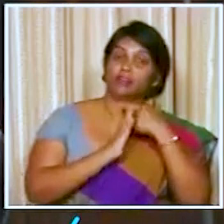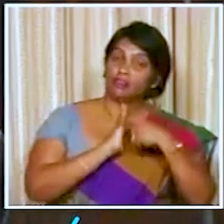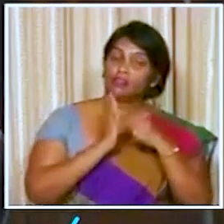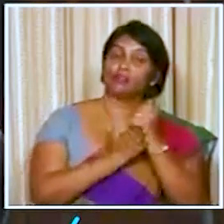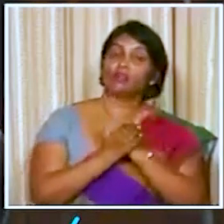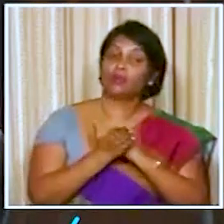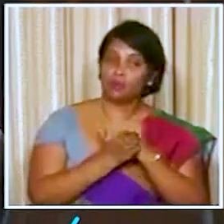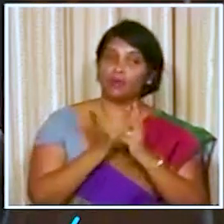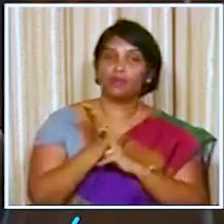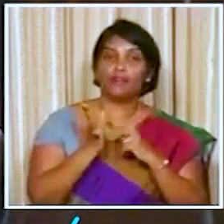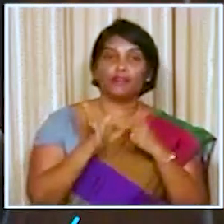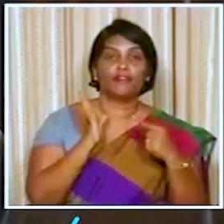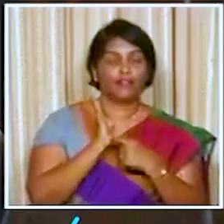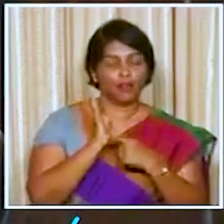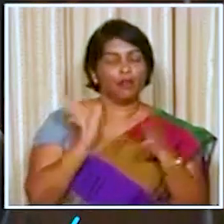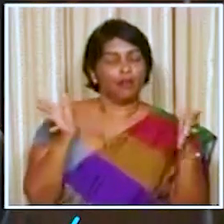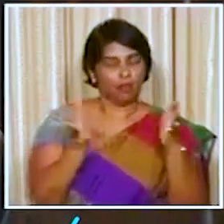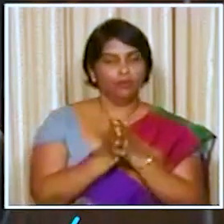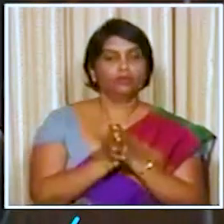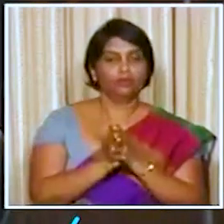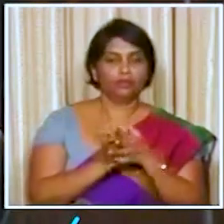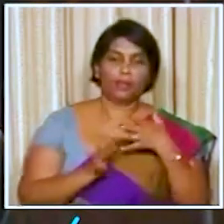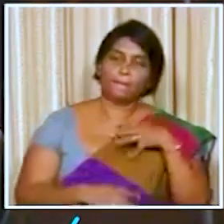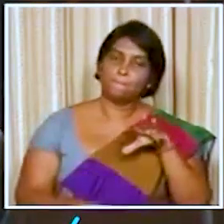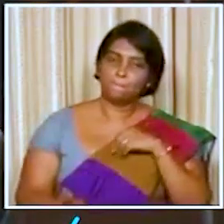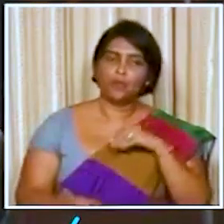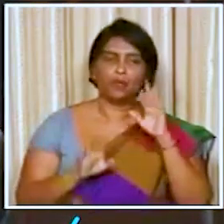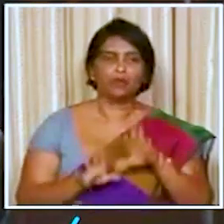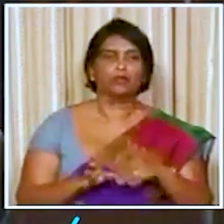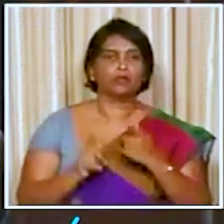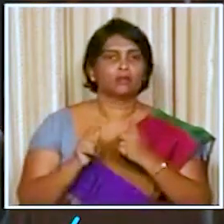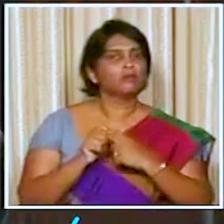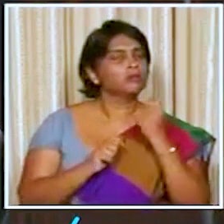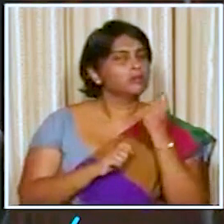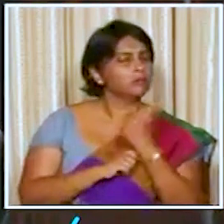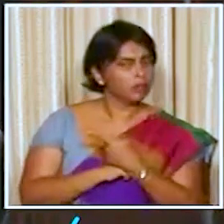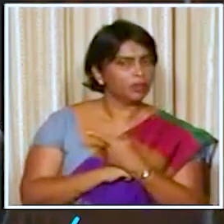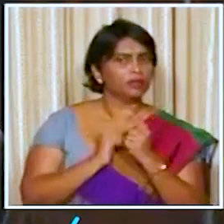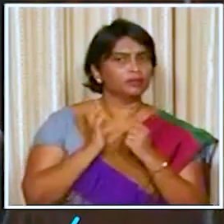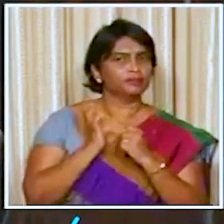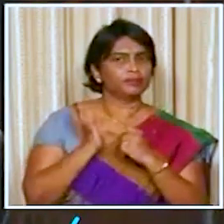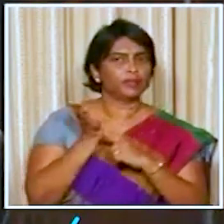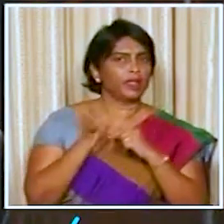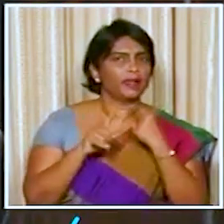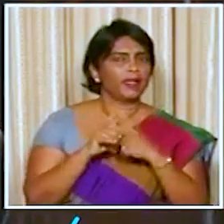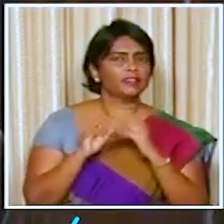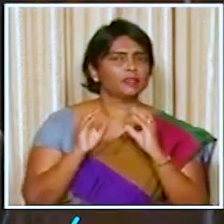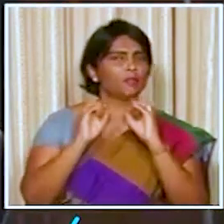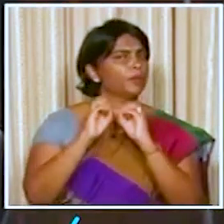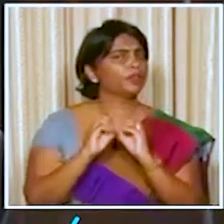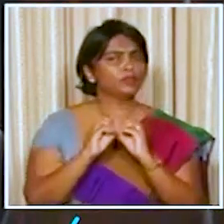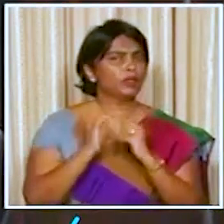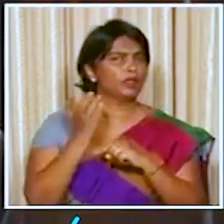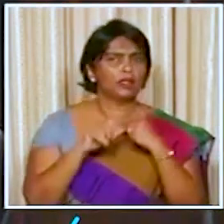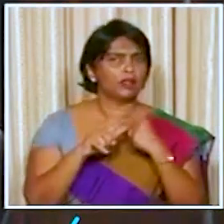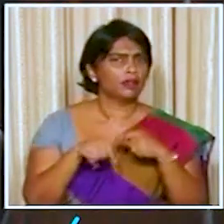දේවල් වැඩබද්දට යටත් කියලා. ඒක අපි පිළිගන්න. හැබැයි මේවට අය කරන්නේ බද්ද බිඳුවයි. බද්දක් අය